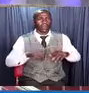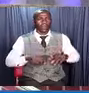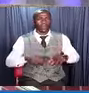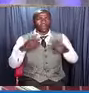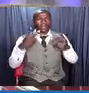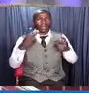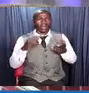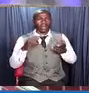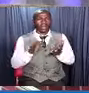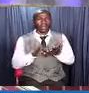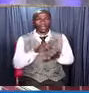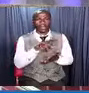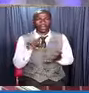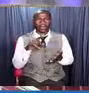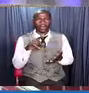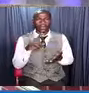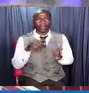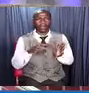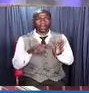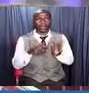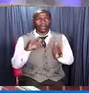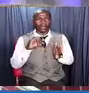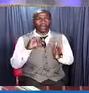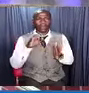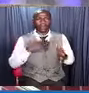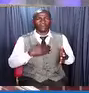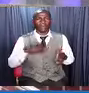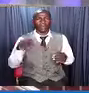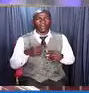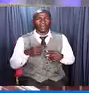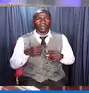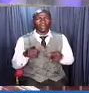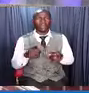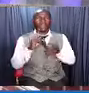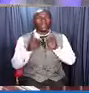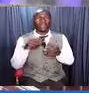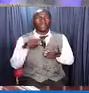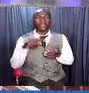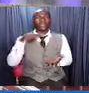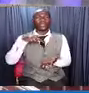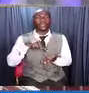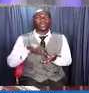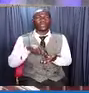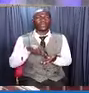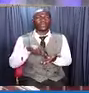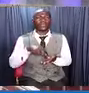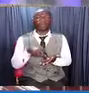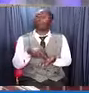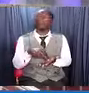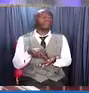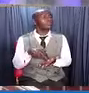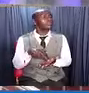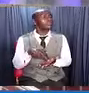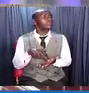huyu anaonekana huyu. And when they look at ni you. Ni mgeni wa hapa huyu. This is really a visitor. Lakini waongea huku unasimama. But you're talking while